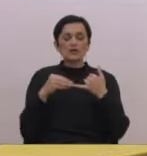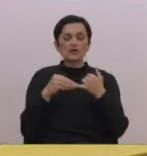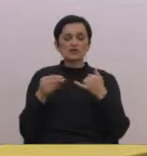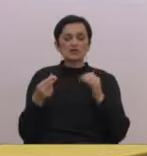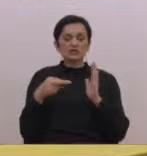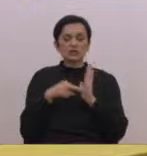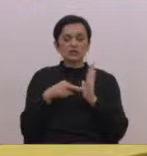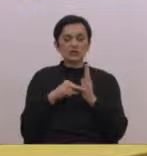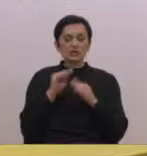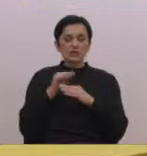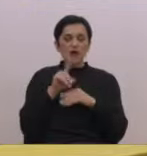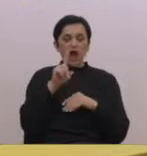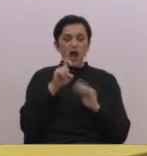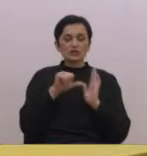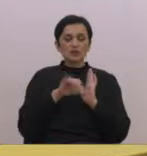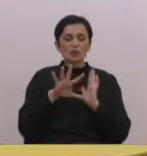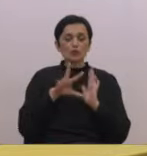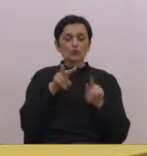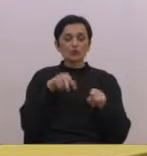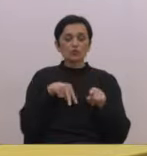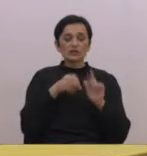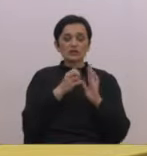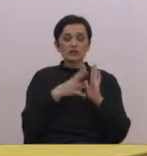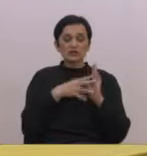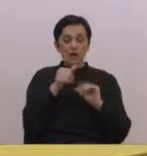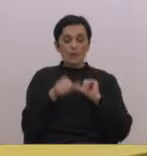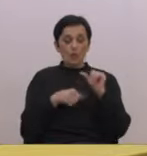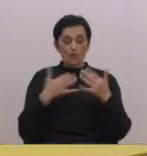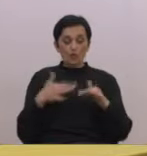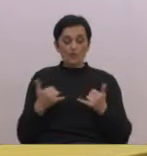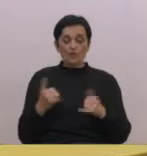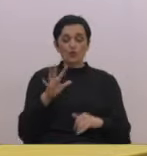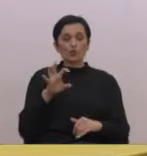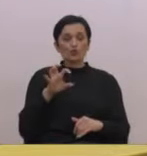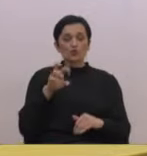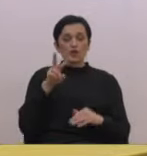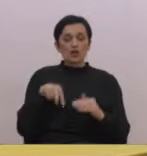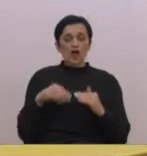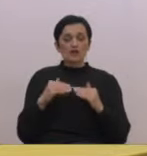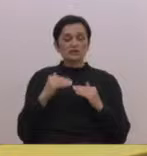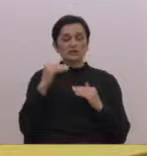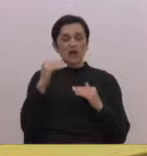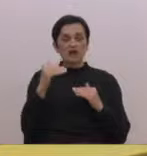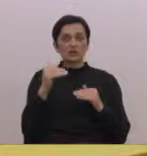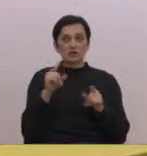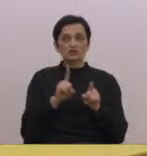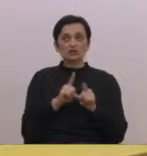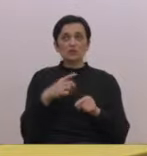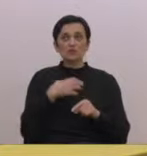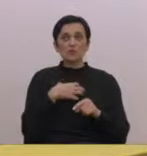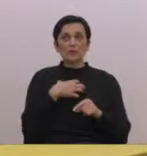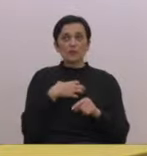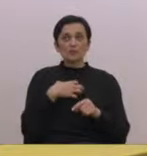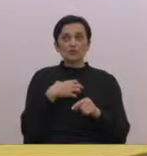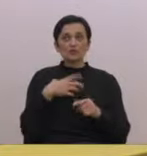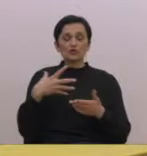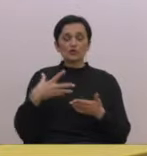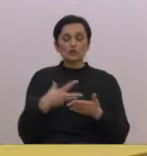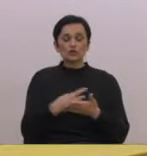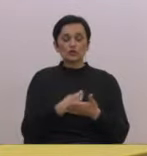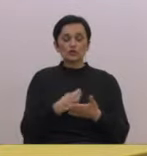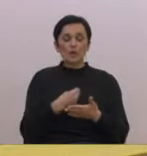რომელიც 165 ლარს შეადგენდა მაგალითად 19 წლისთვის და უკვე დღეს 500 ლარს გადასცა. Ასევე მნიშვნელოვანი შემოსავალი მიიღო